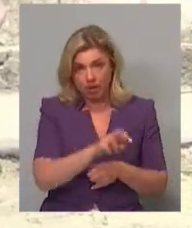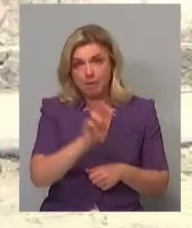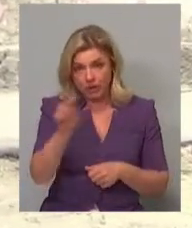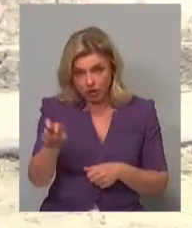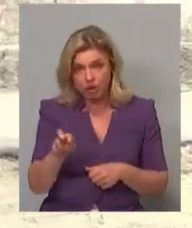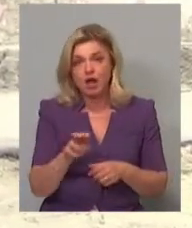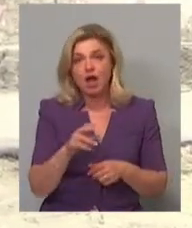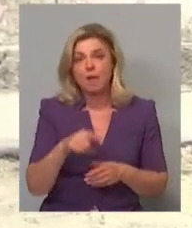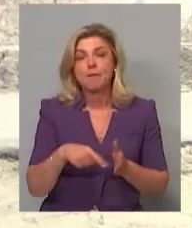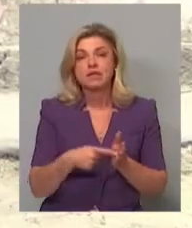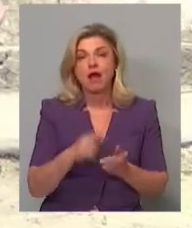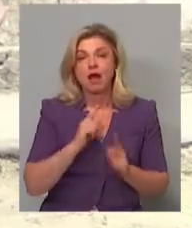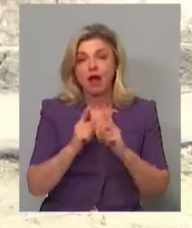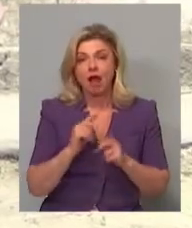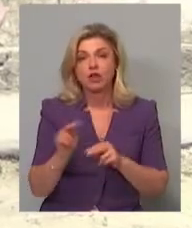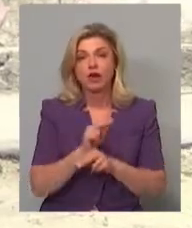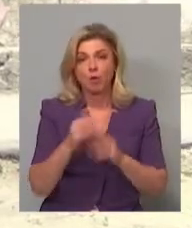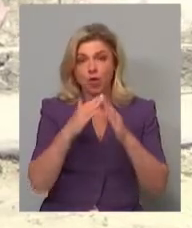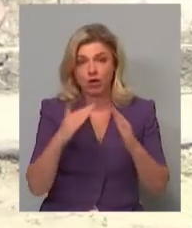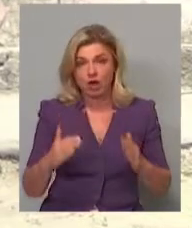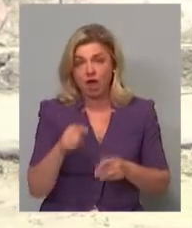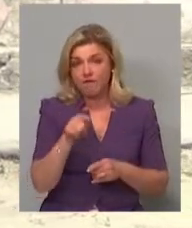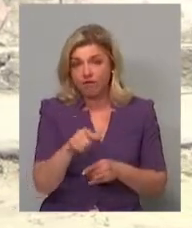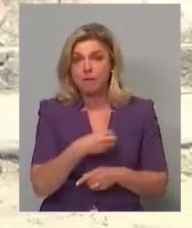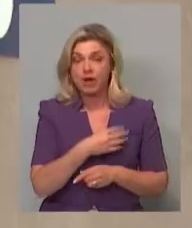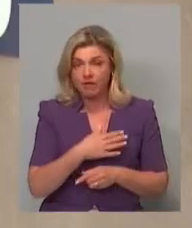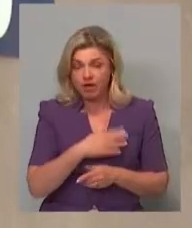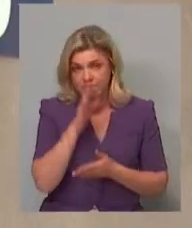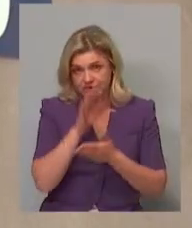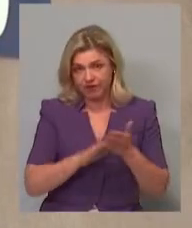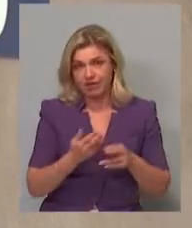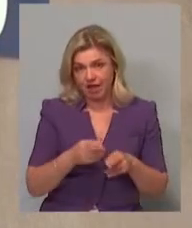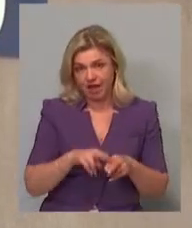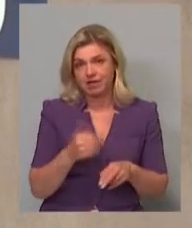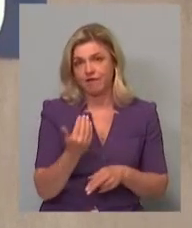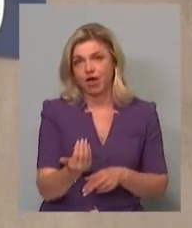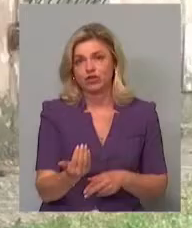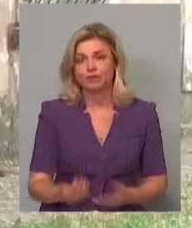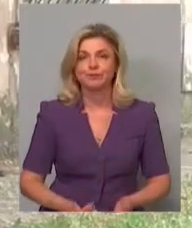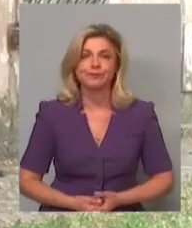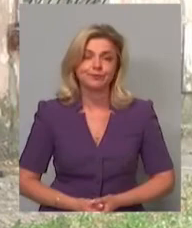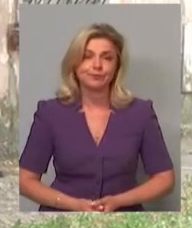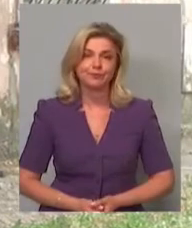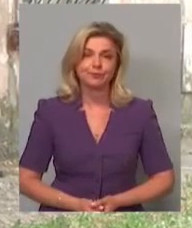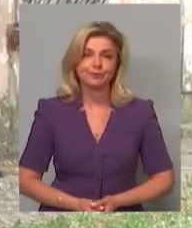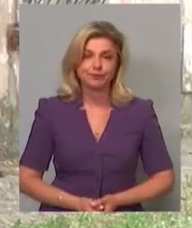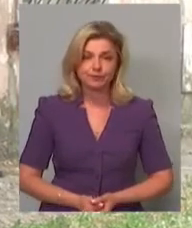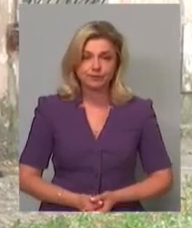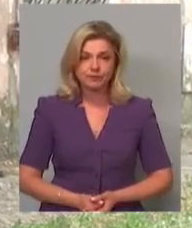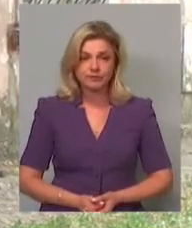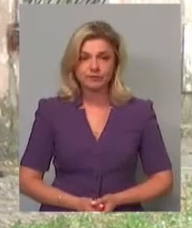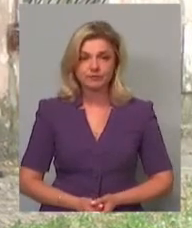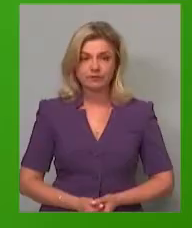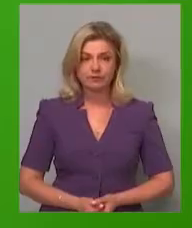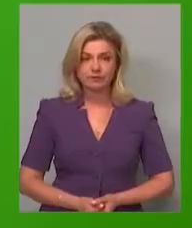зробити дах. Якщо ви приватизували квартиру, вибачте, це вже ваше. Олександр Гордієнко, Василь Філімон. Новини на Суспільному.